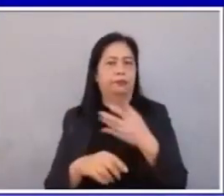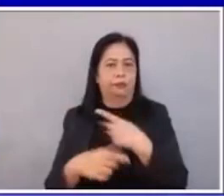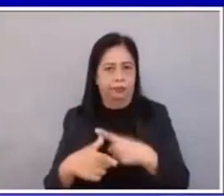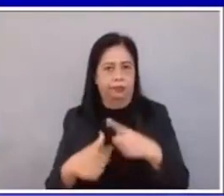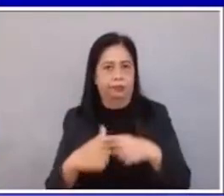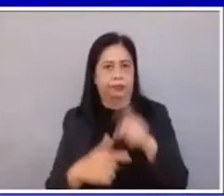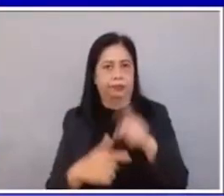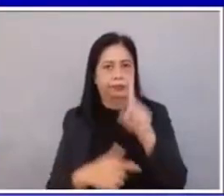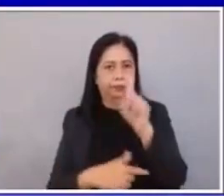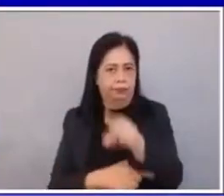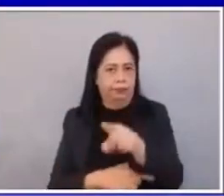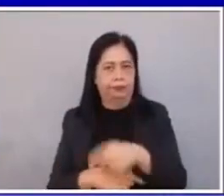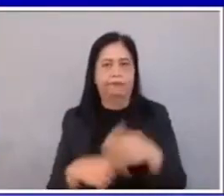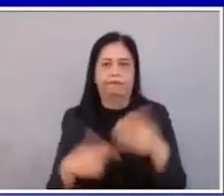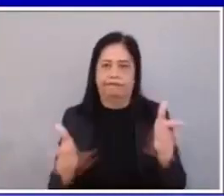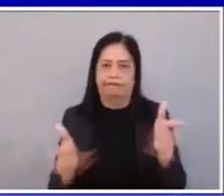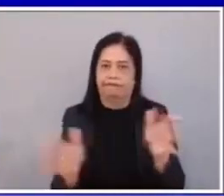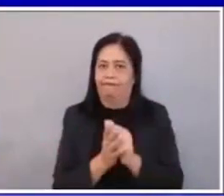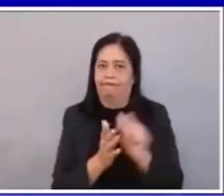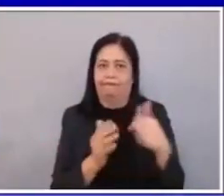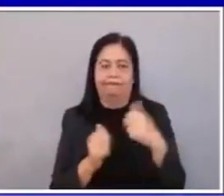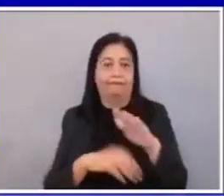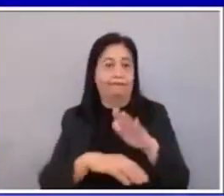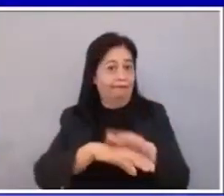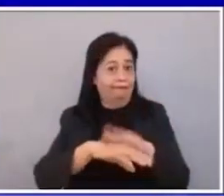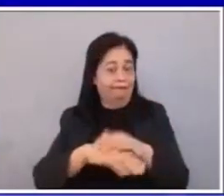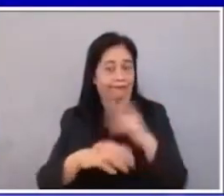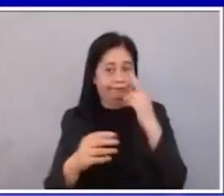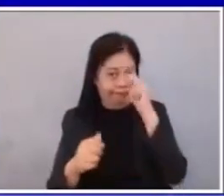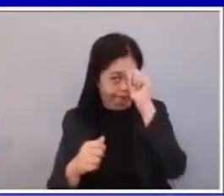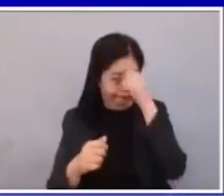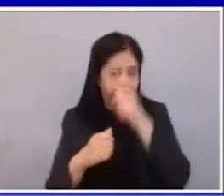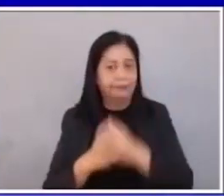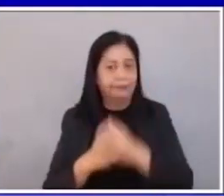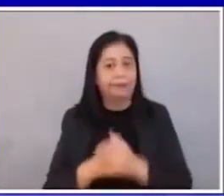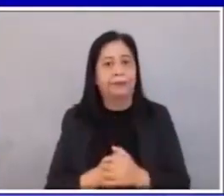Okay, so yun lamang po ang ating mga paalala.